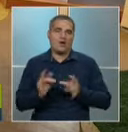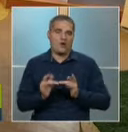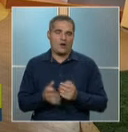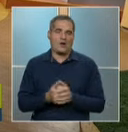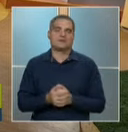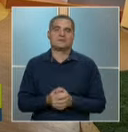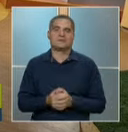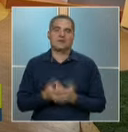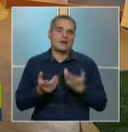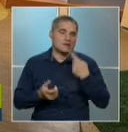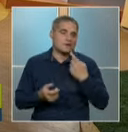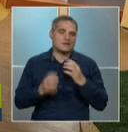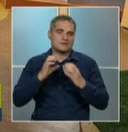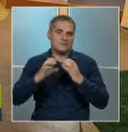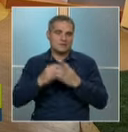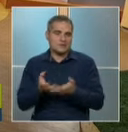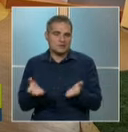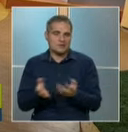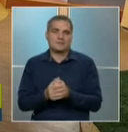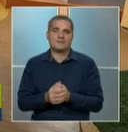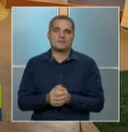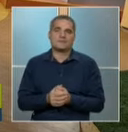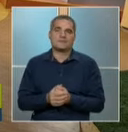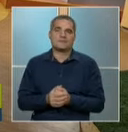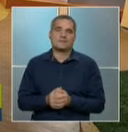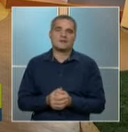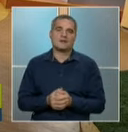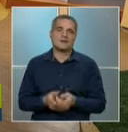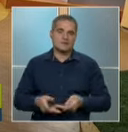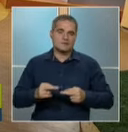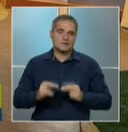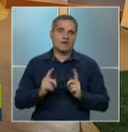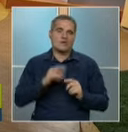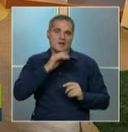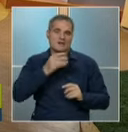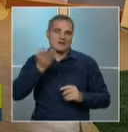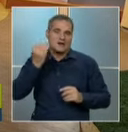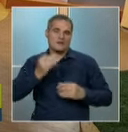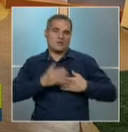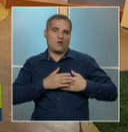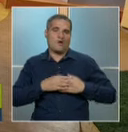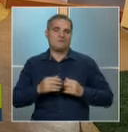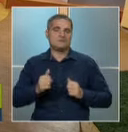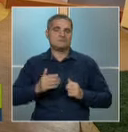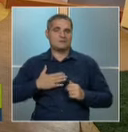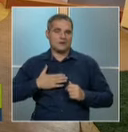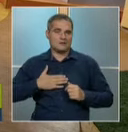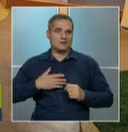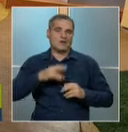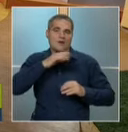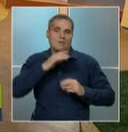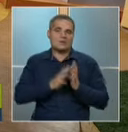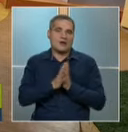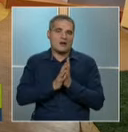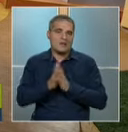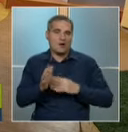онлайн, както казаха дебатиращите, да се възвръщат някои от старите духовни традиции на по-стари